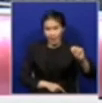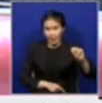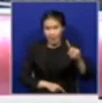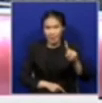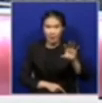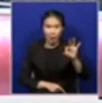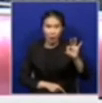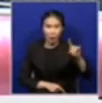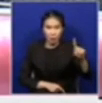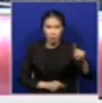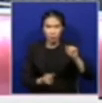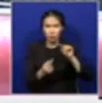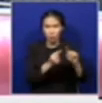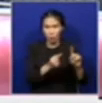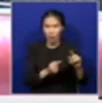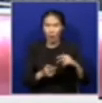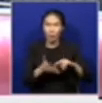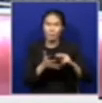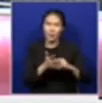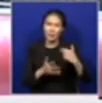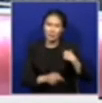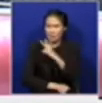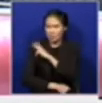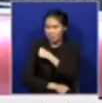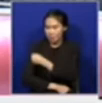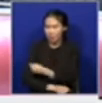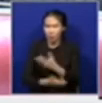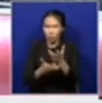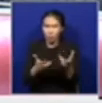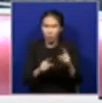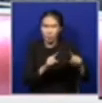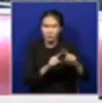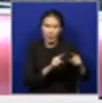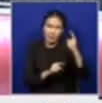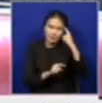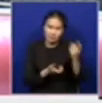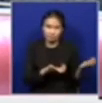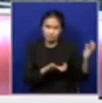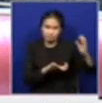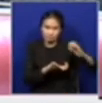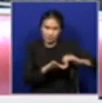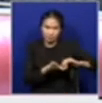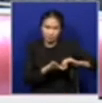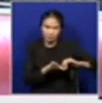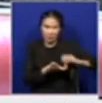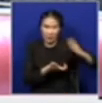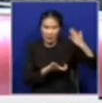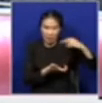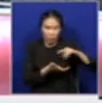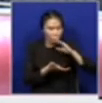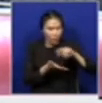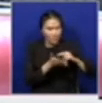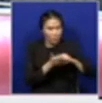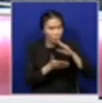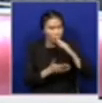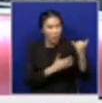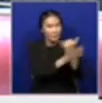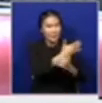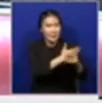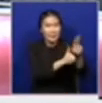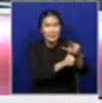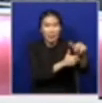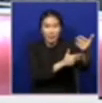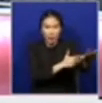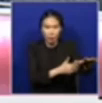เครื่องมือแพทย์ CPTPP ทำให้เราสามารถนำเข้าเครื่องมือแพทย์ที่ผ่านการใช้แล้วจากต่างประเทศนั่นทำให้เครื่